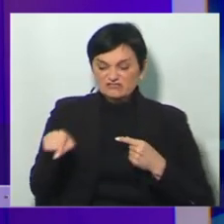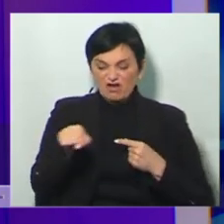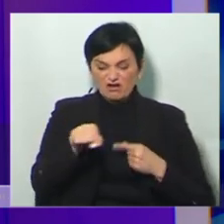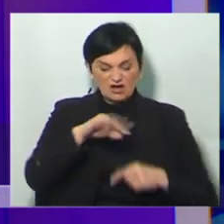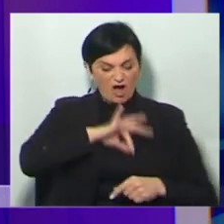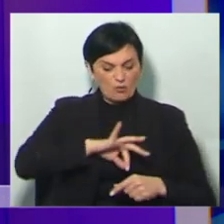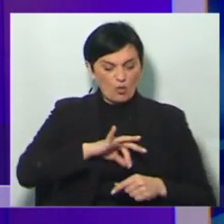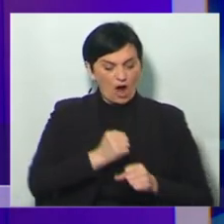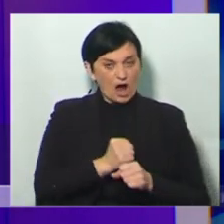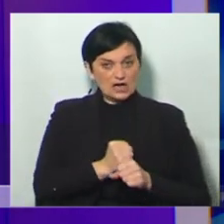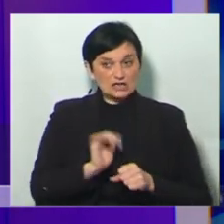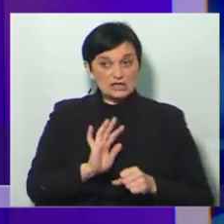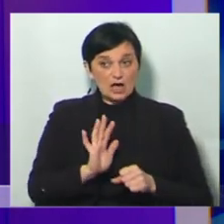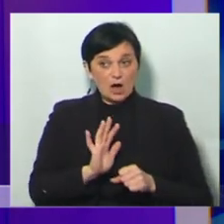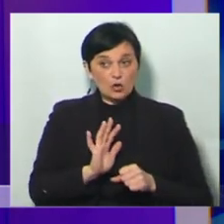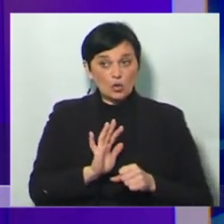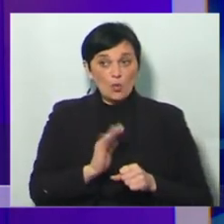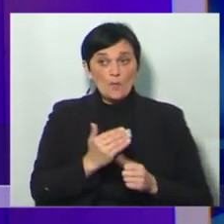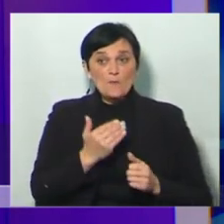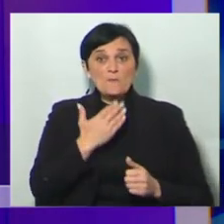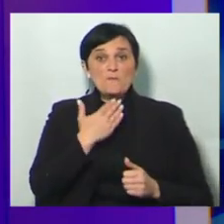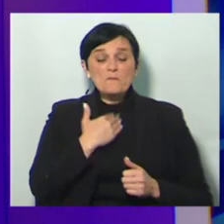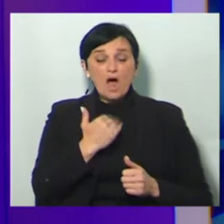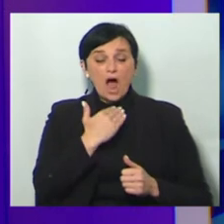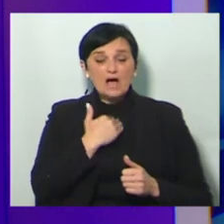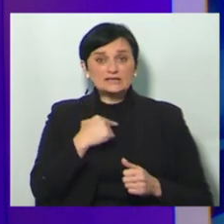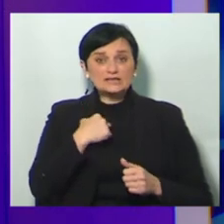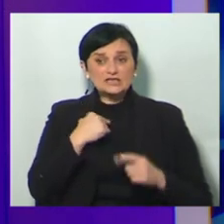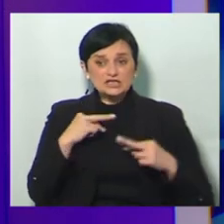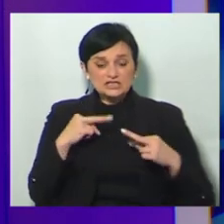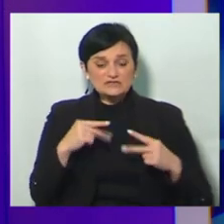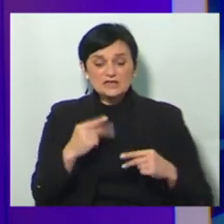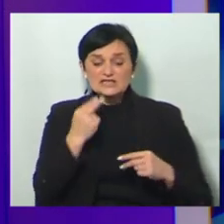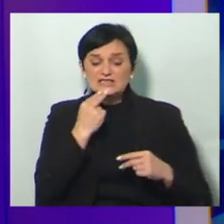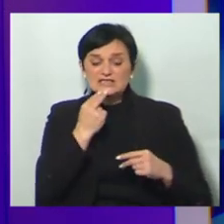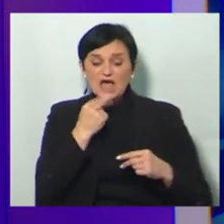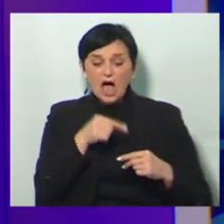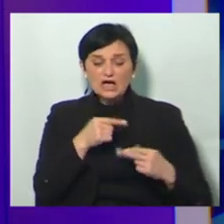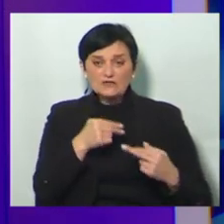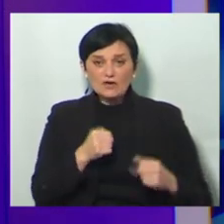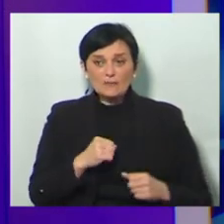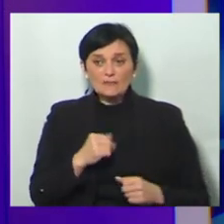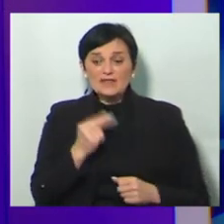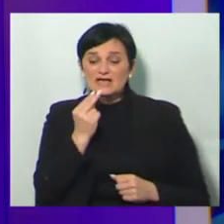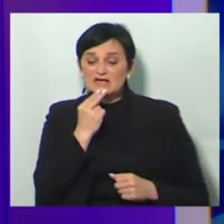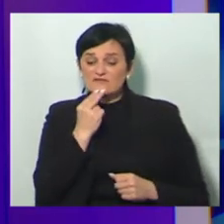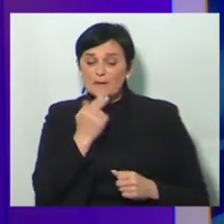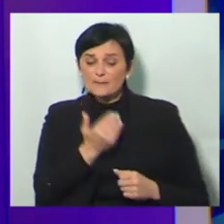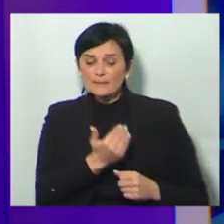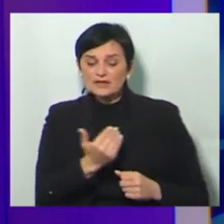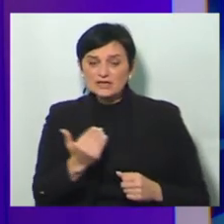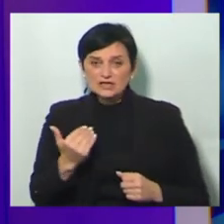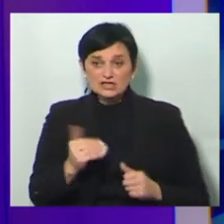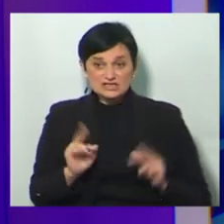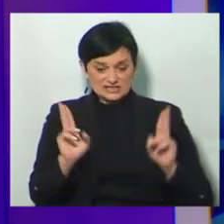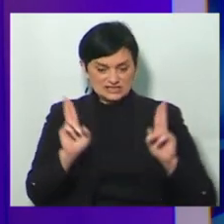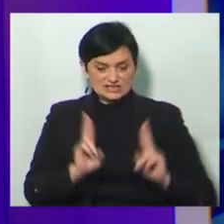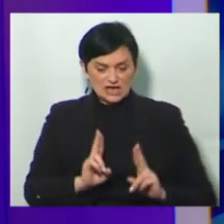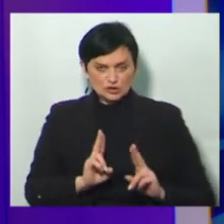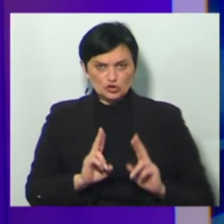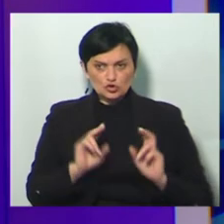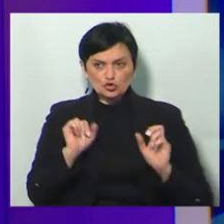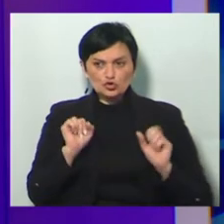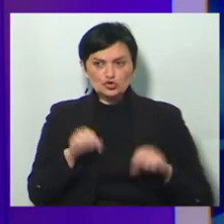გამოყენების შემთხვევაში და უნებურად მადის ცვლილება, მოხმარებული საკვების ცვლილება, კვების თავის ისებურება, კვების წესი